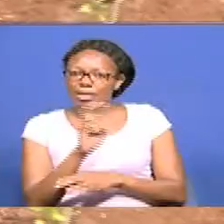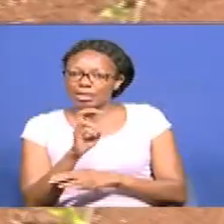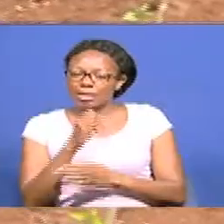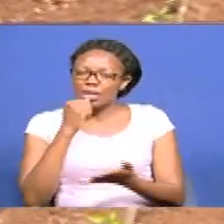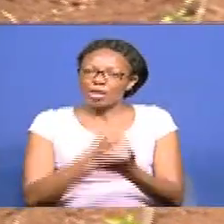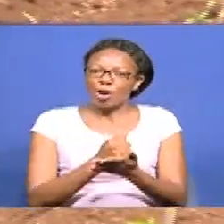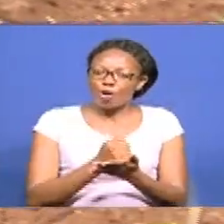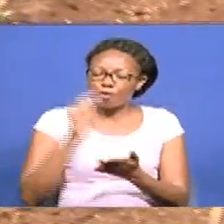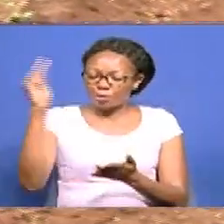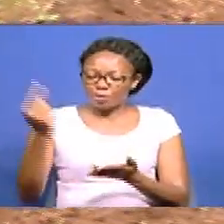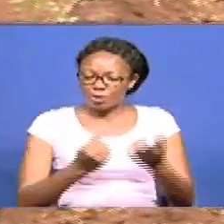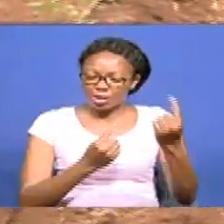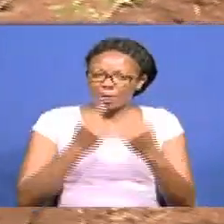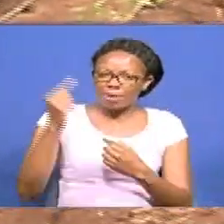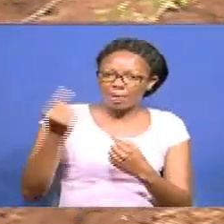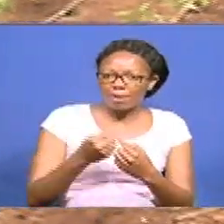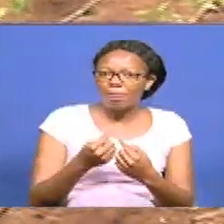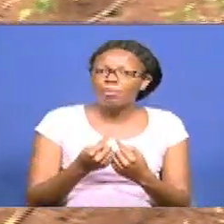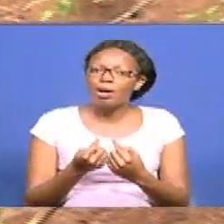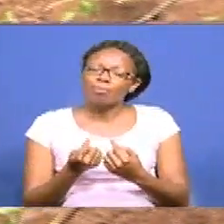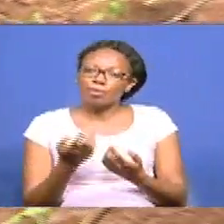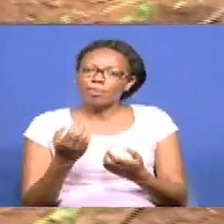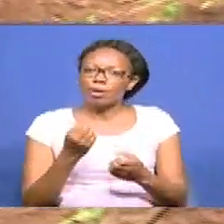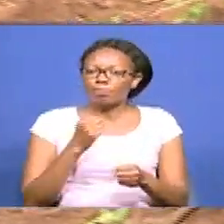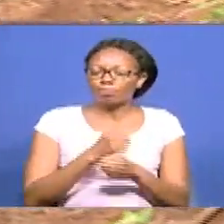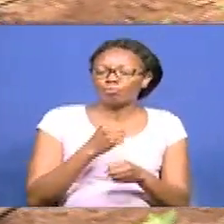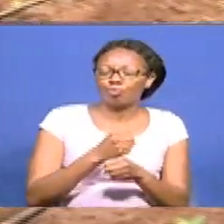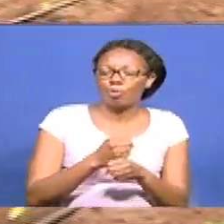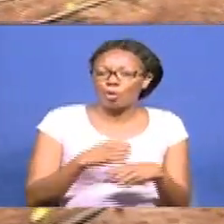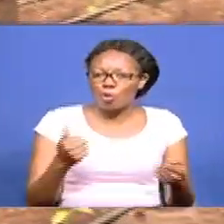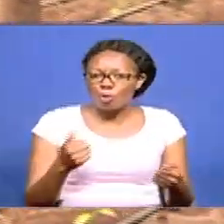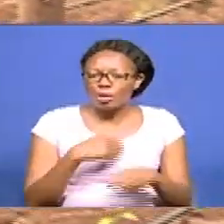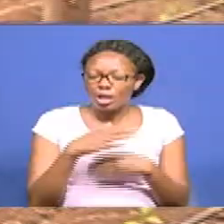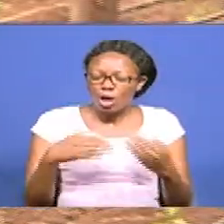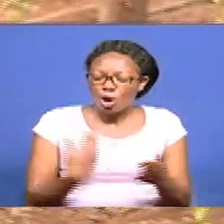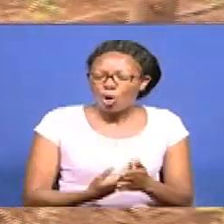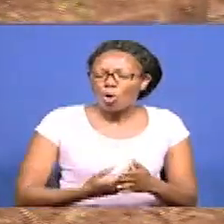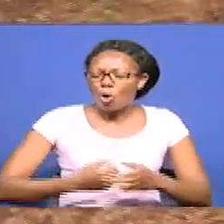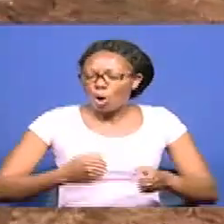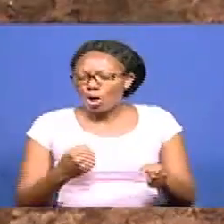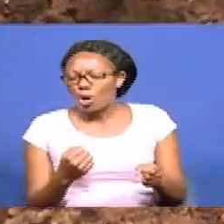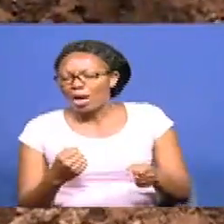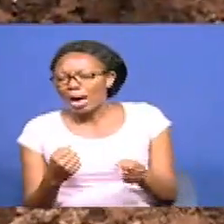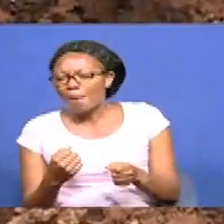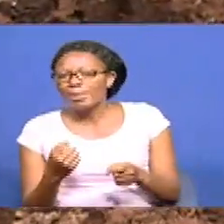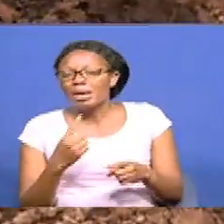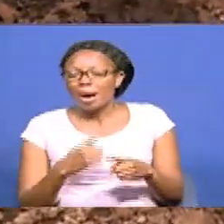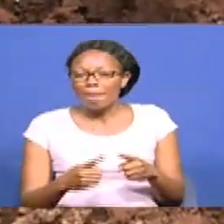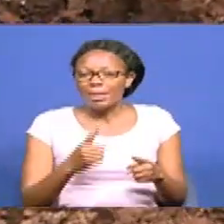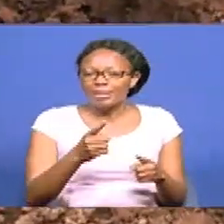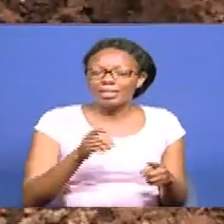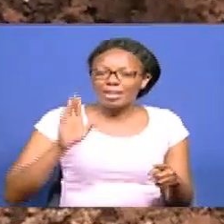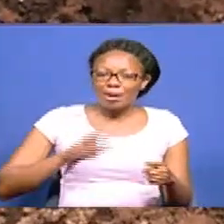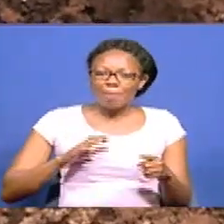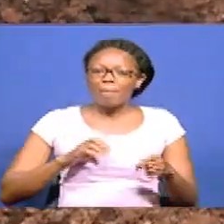kubwa hutokana si kwa fedha wanazopata, licha ya kwamba kila mkulima hufurahia jasho lake, bali kwa kuona